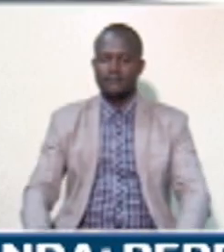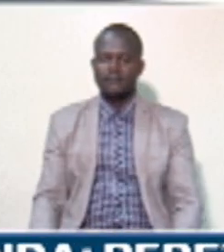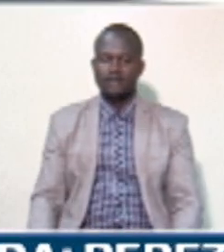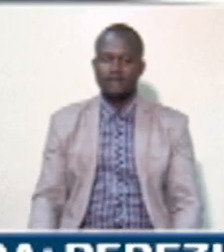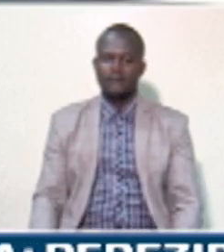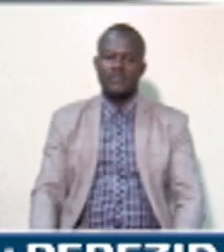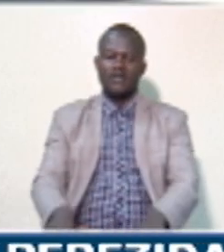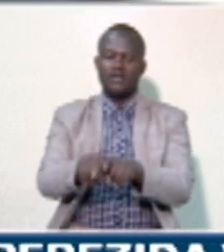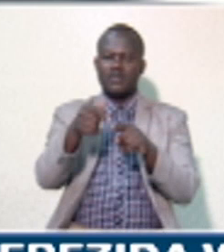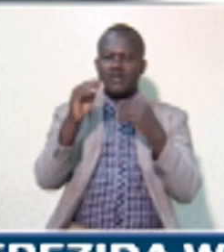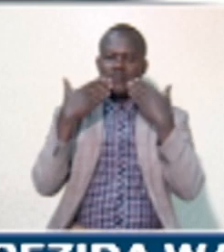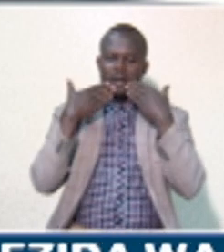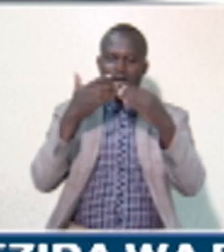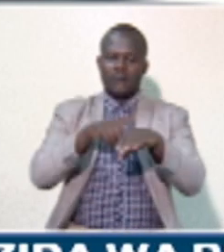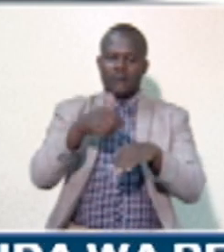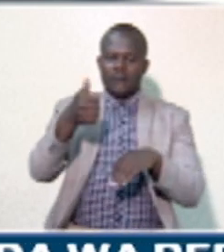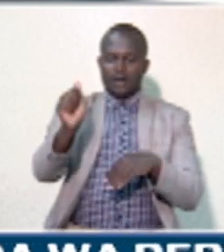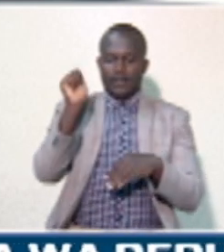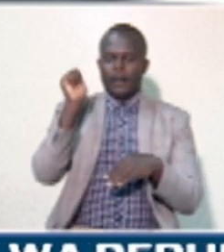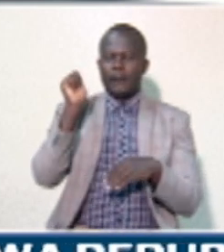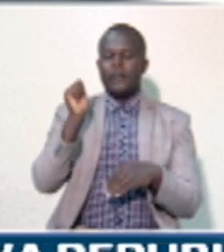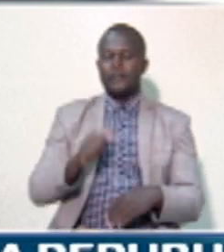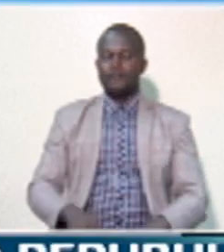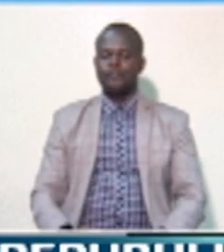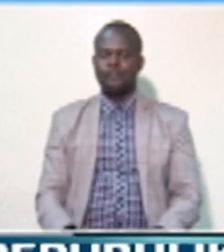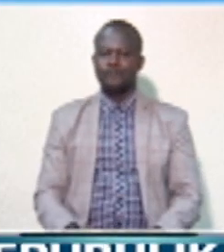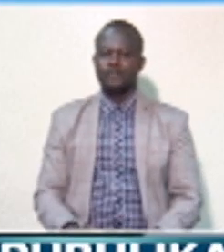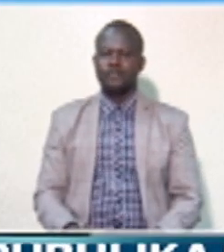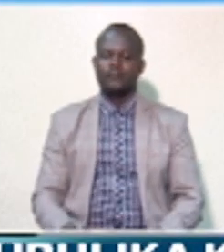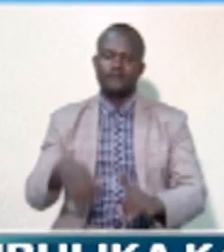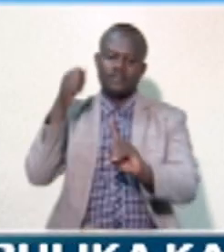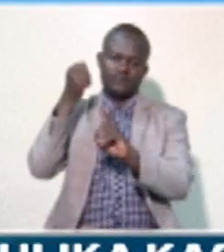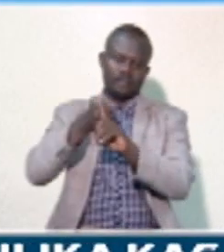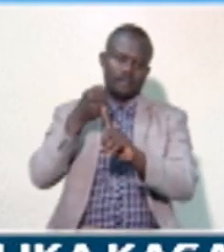reka tubashimire ku mwanya wanyu. Murakoze cyane. Ni